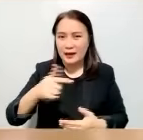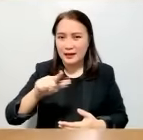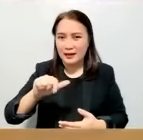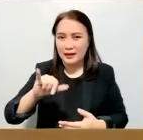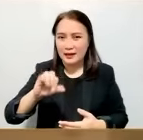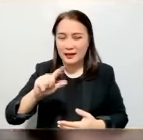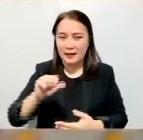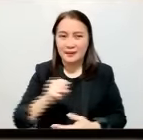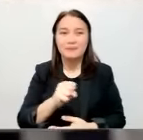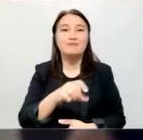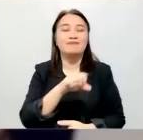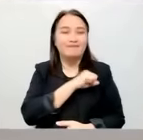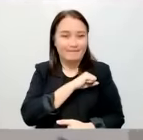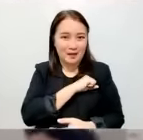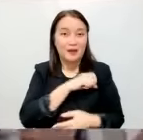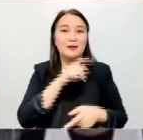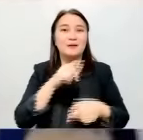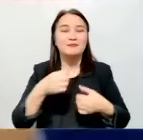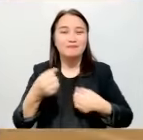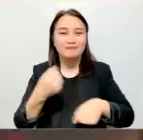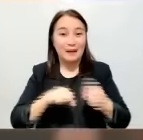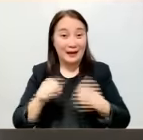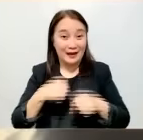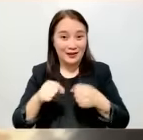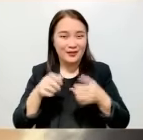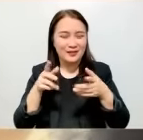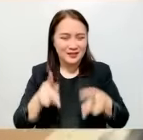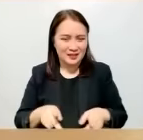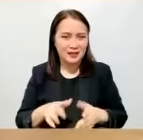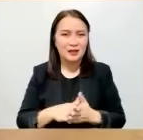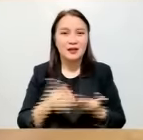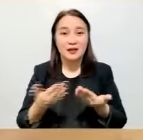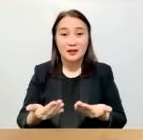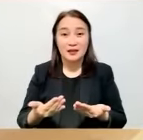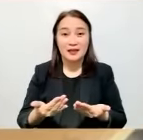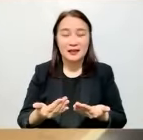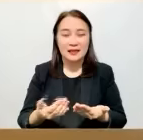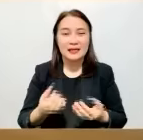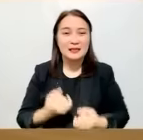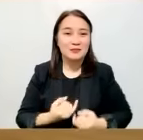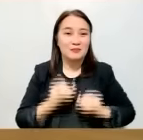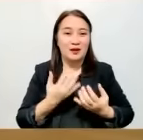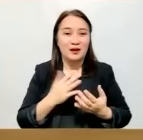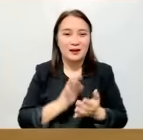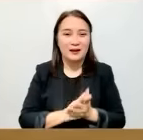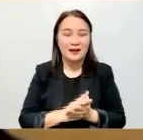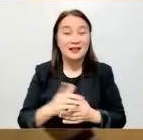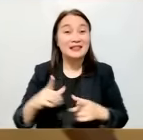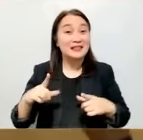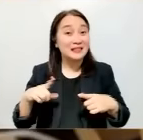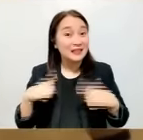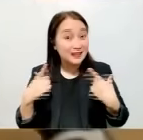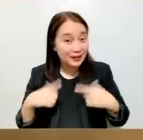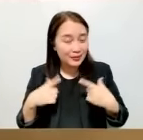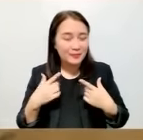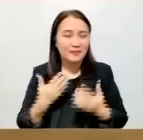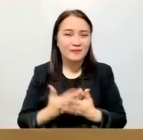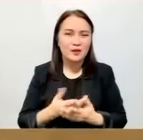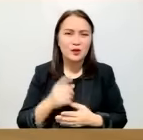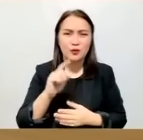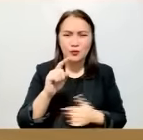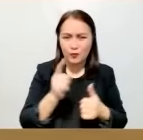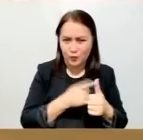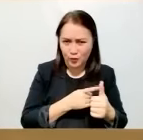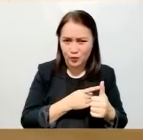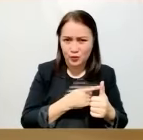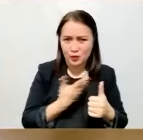unang araw ng ensayo nila sa Inspire Sports Academy sa Laguna. Unang tinutukan ni Coach Tim ang